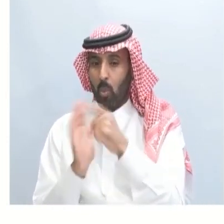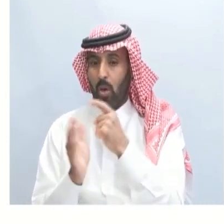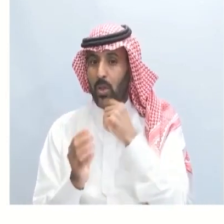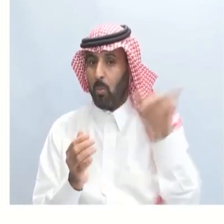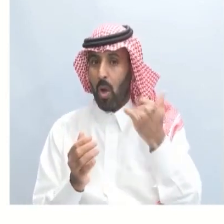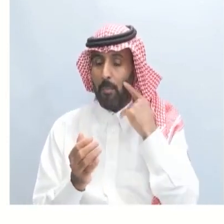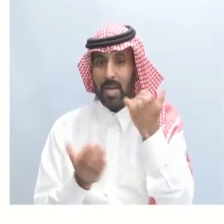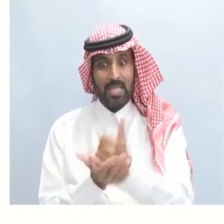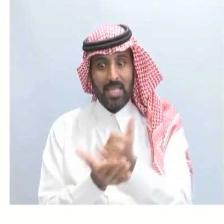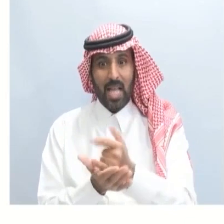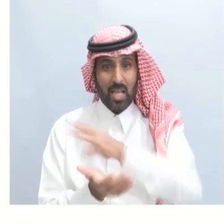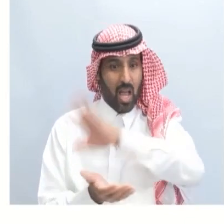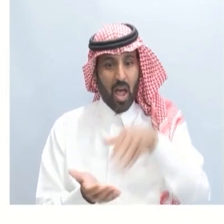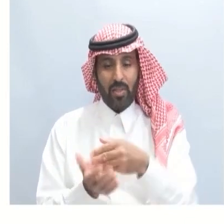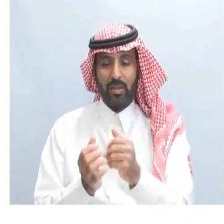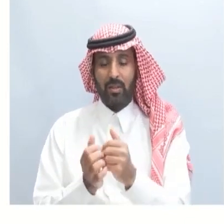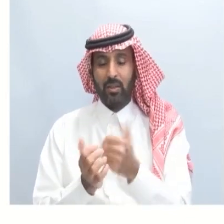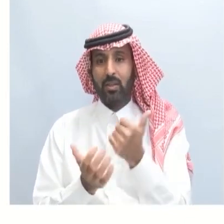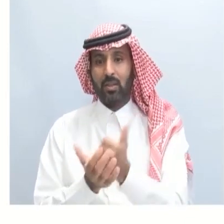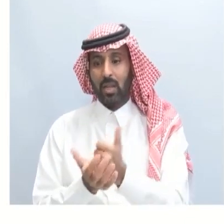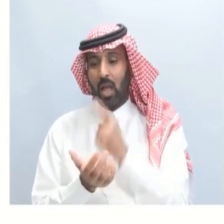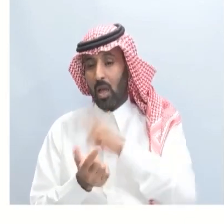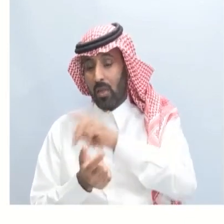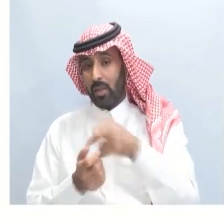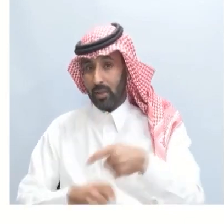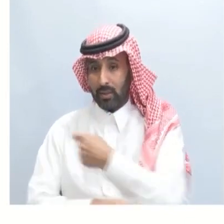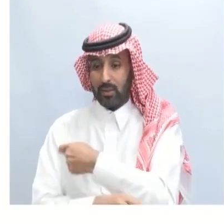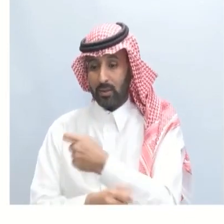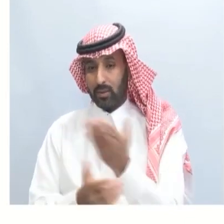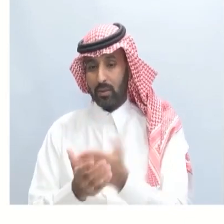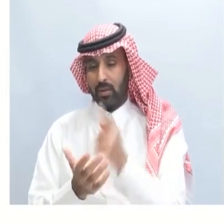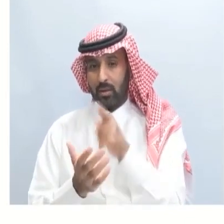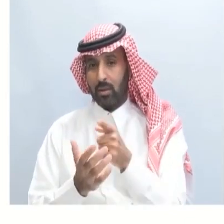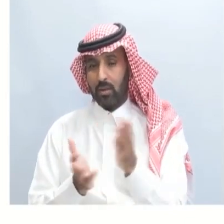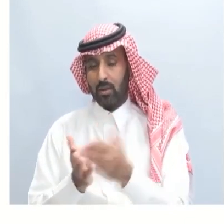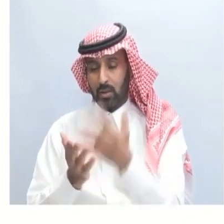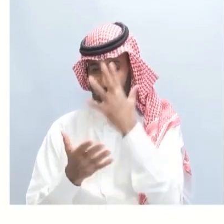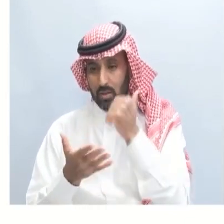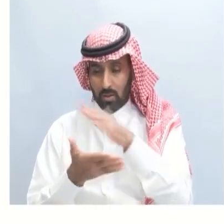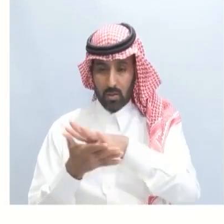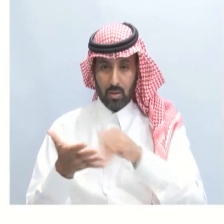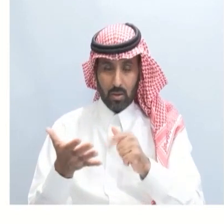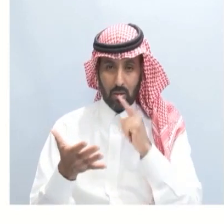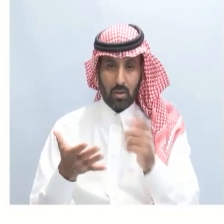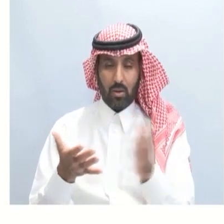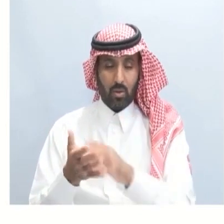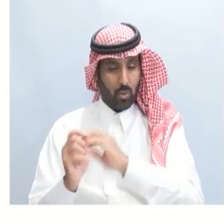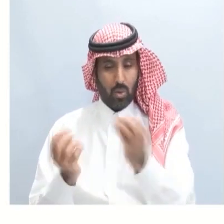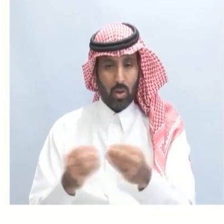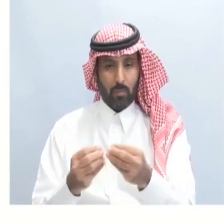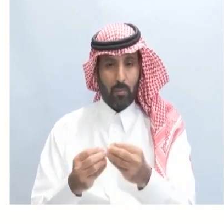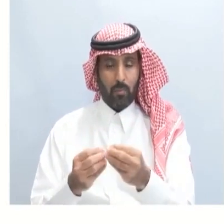اساسها هذه التجربه اذا من خلال تاملي لهذا الجدول لاحظت انه كلما